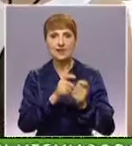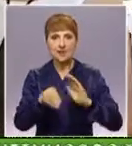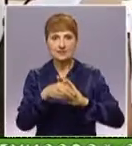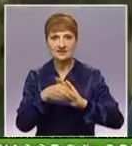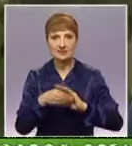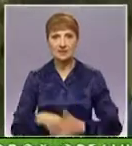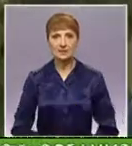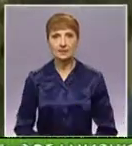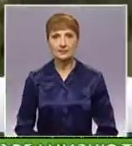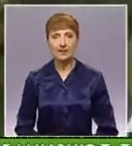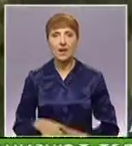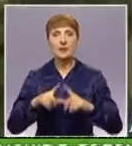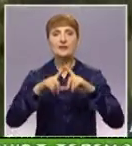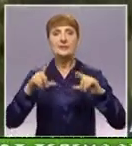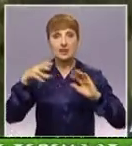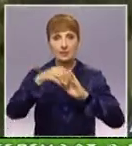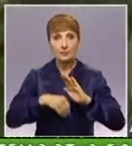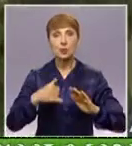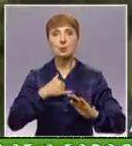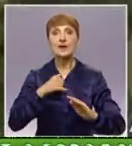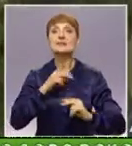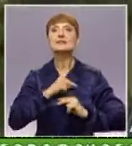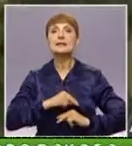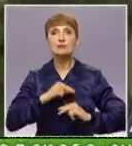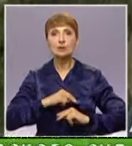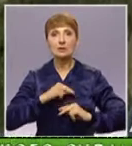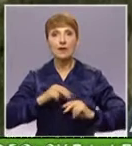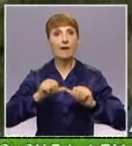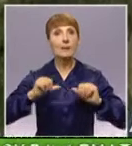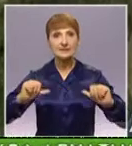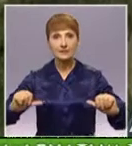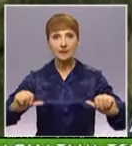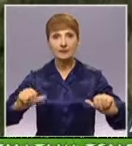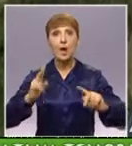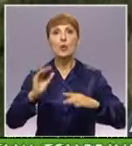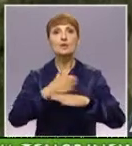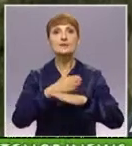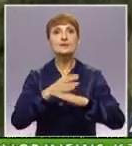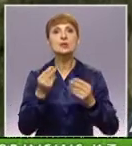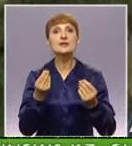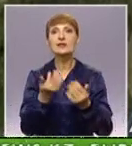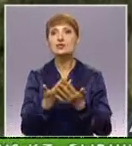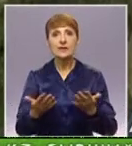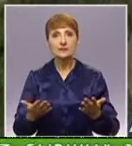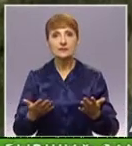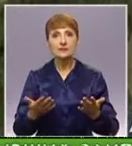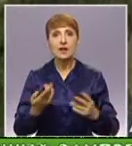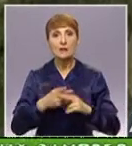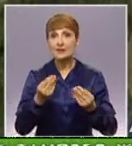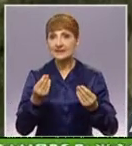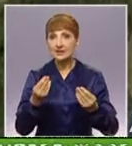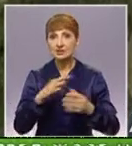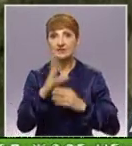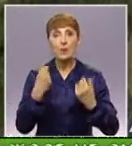преступлений. При департаменте у нас действует комиссия по распределению денежных средств. То есть данные денежные